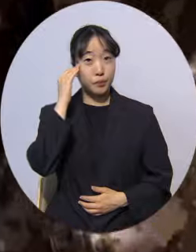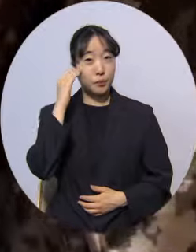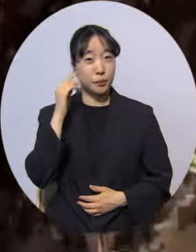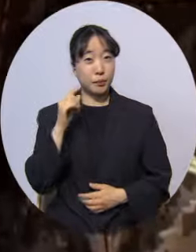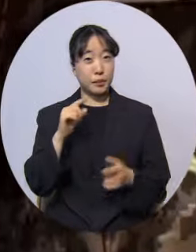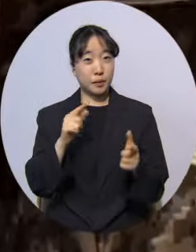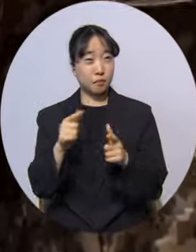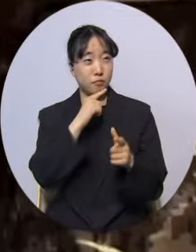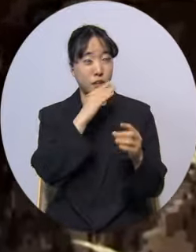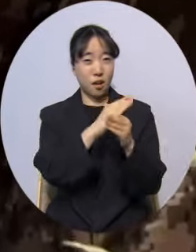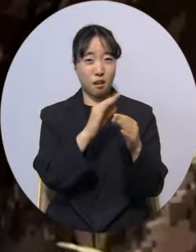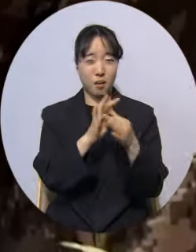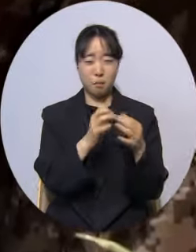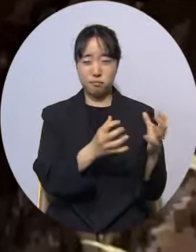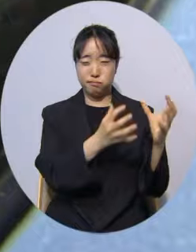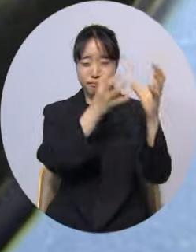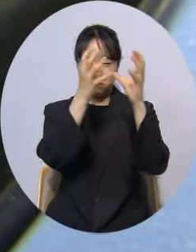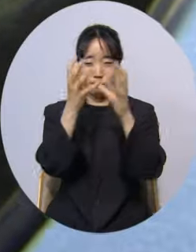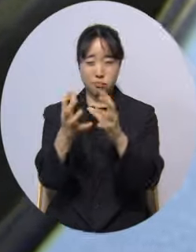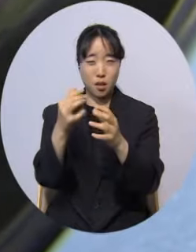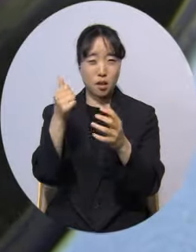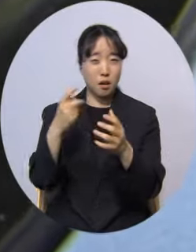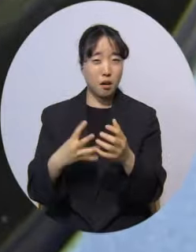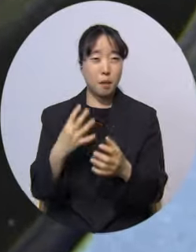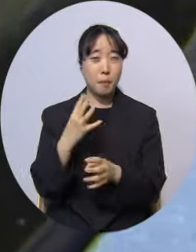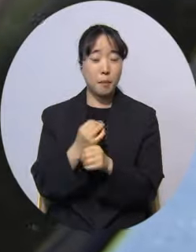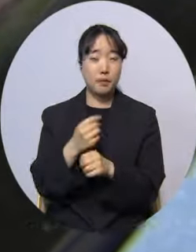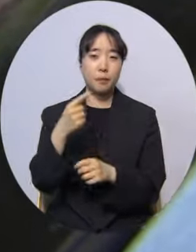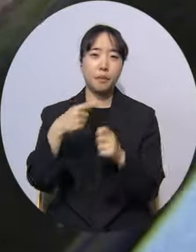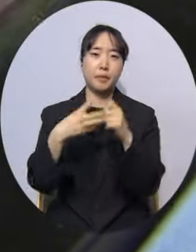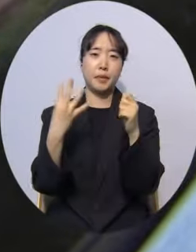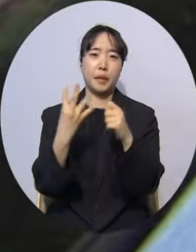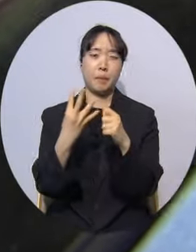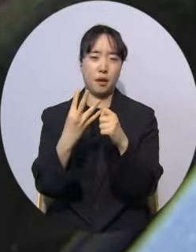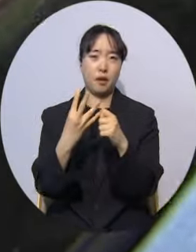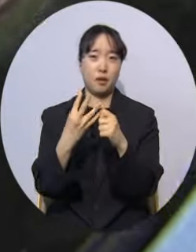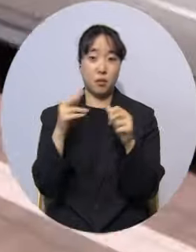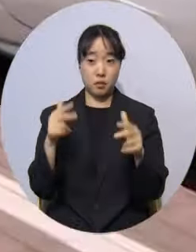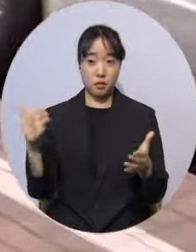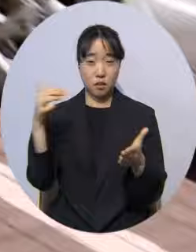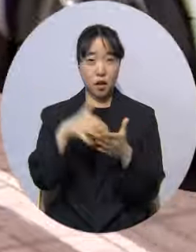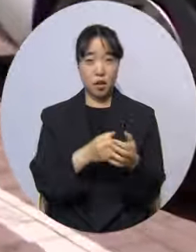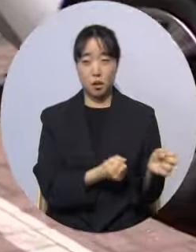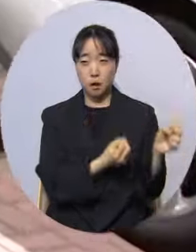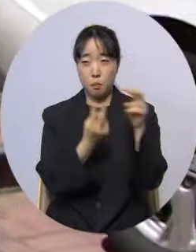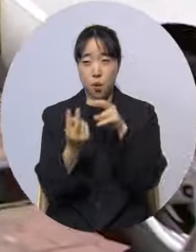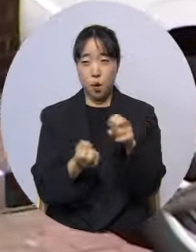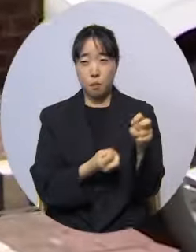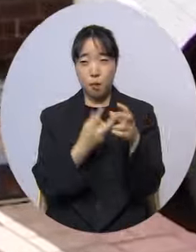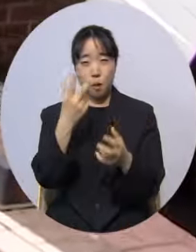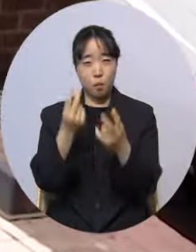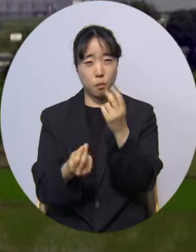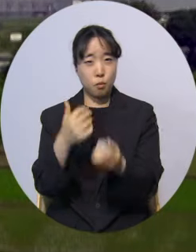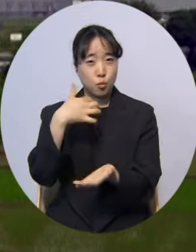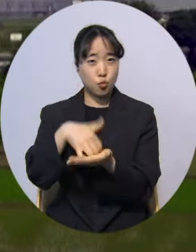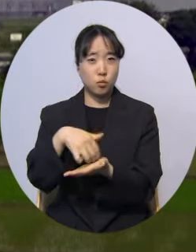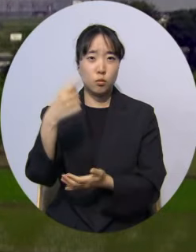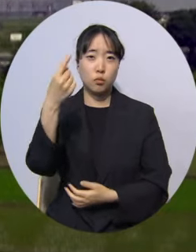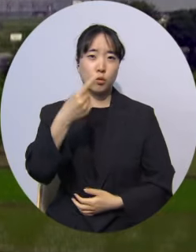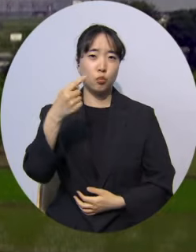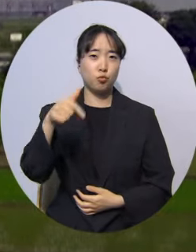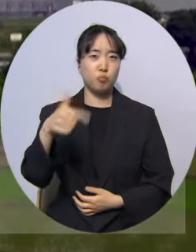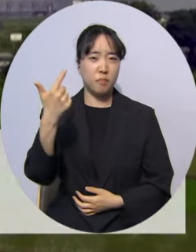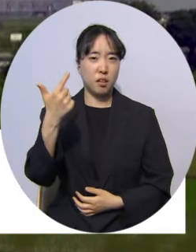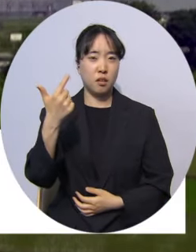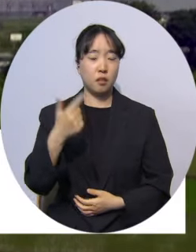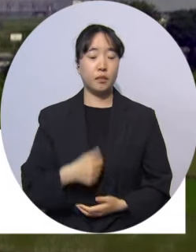29일, 지난 1일과 2일, 8일에 이어 이번이 네 번째로 총 1,600여 개의 오물풍선을 날려보냈습니다. 정부는